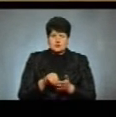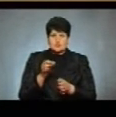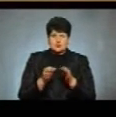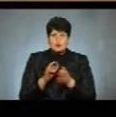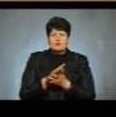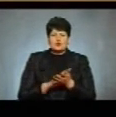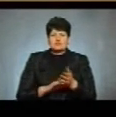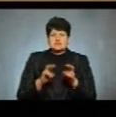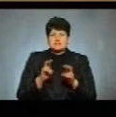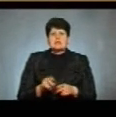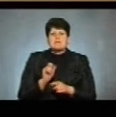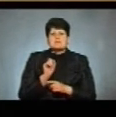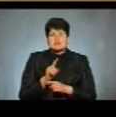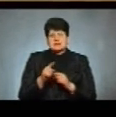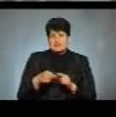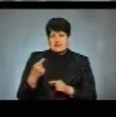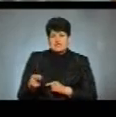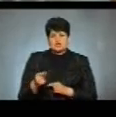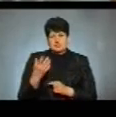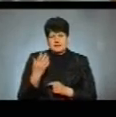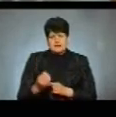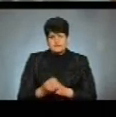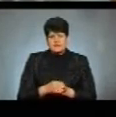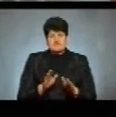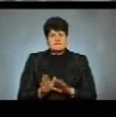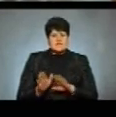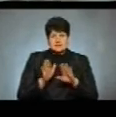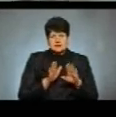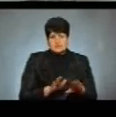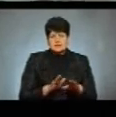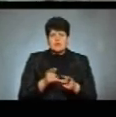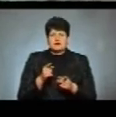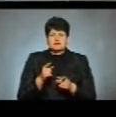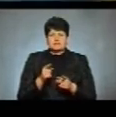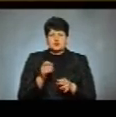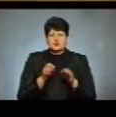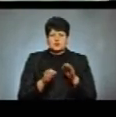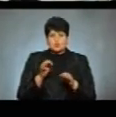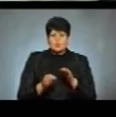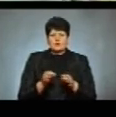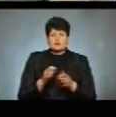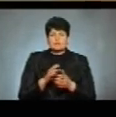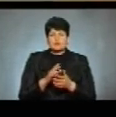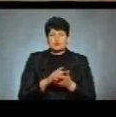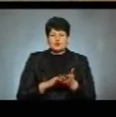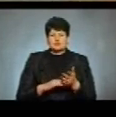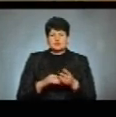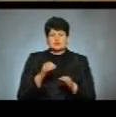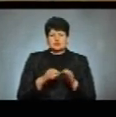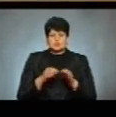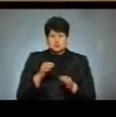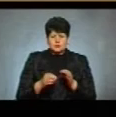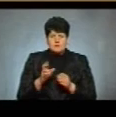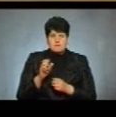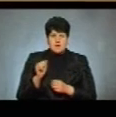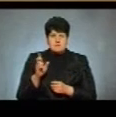продовження засідання призначили на інший день. Відкладаємо судовий розгляд у зв'язку з неможливістю продовження судового розгляду з обвинуваченим